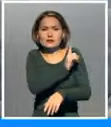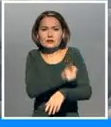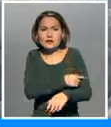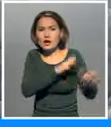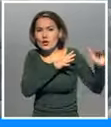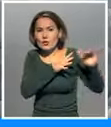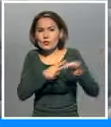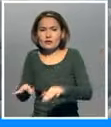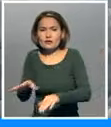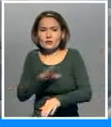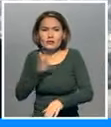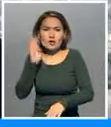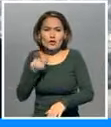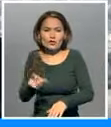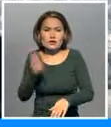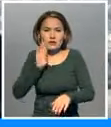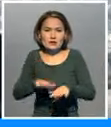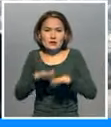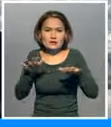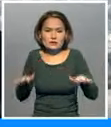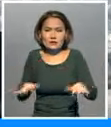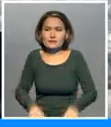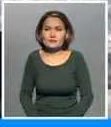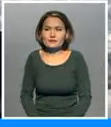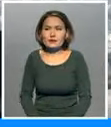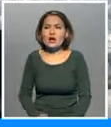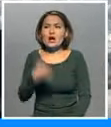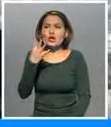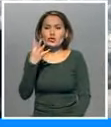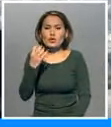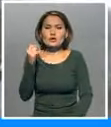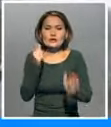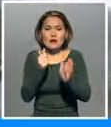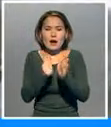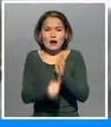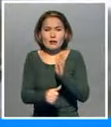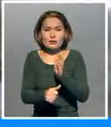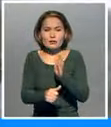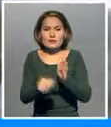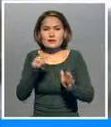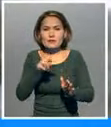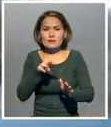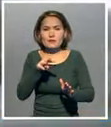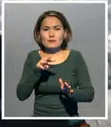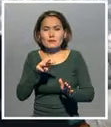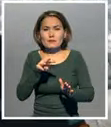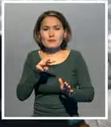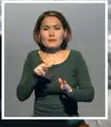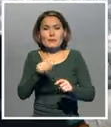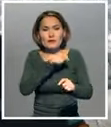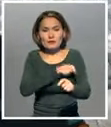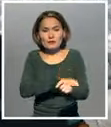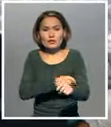Ертіс арнасынан асып кеткен. Қазір судың деңгейі 450-460 мөлшерінде. Ертіс үшін біздің